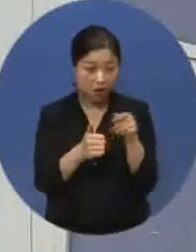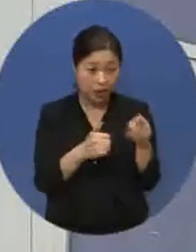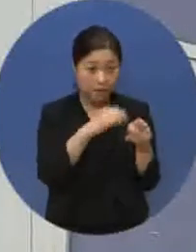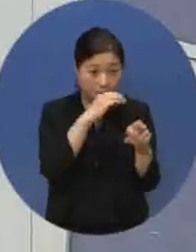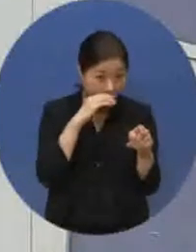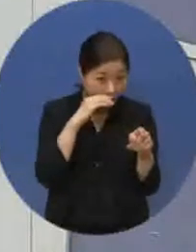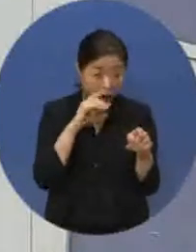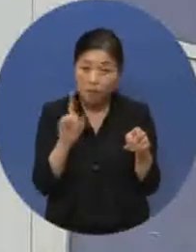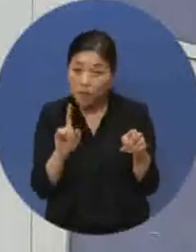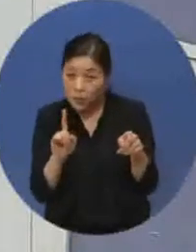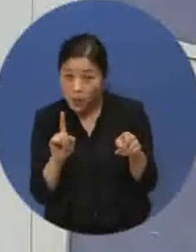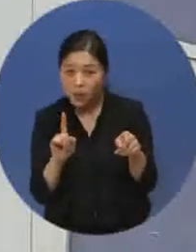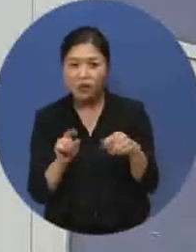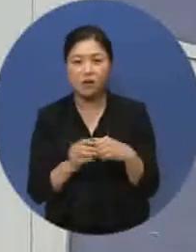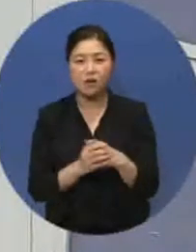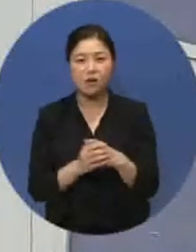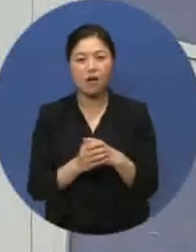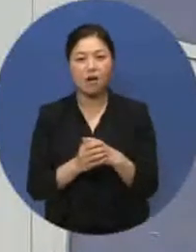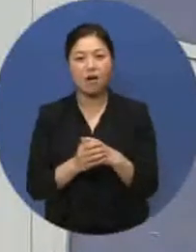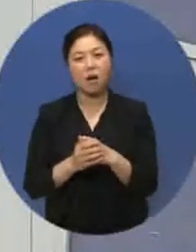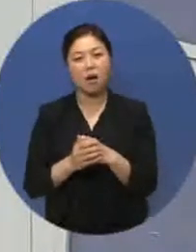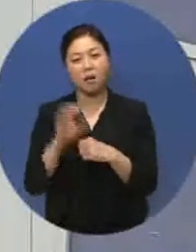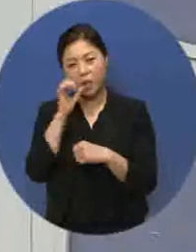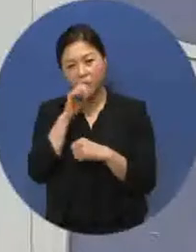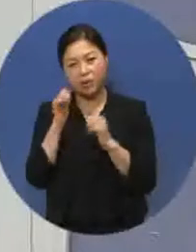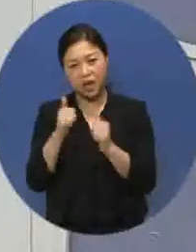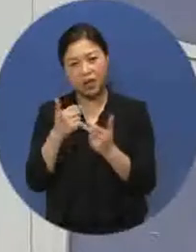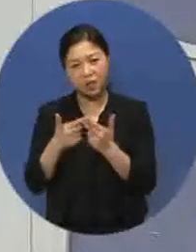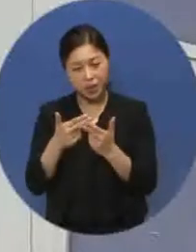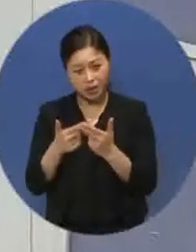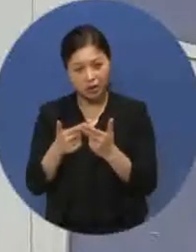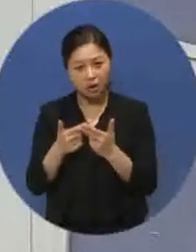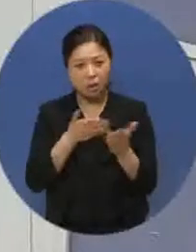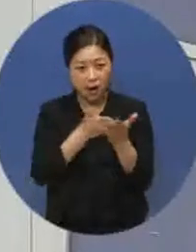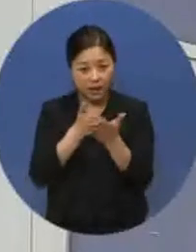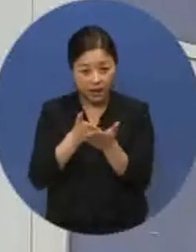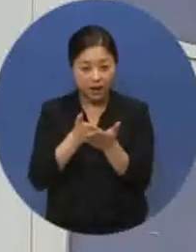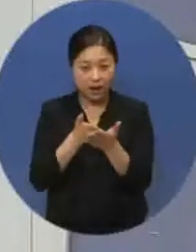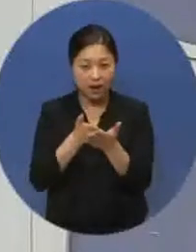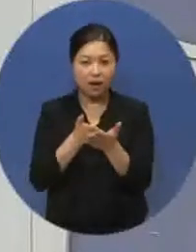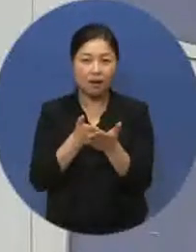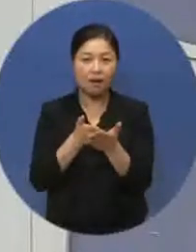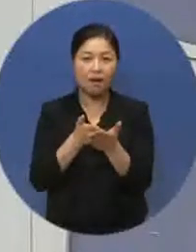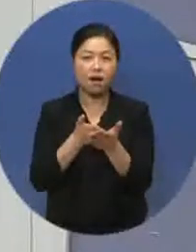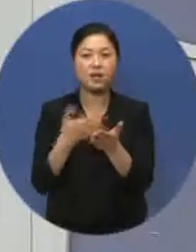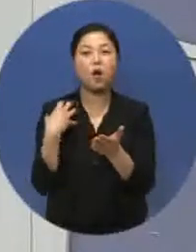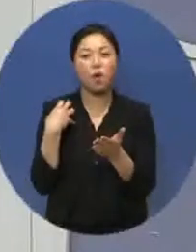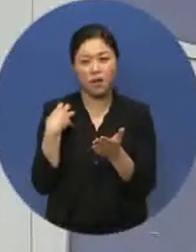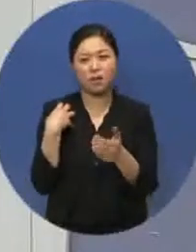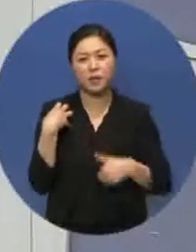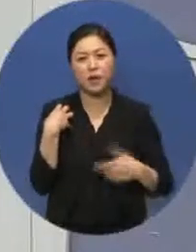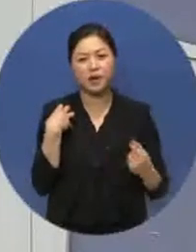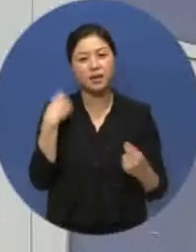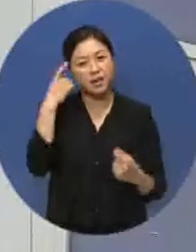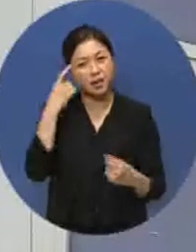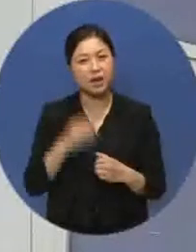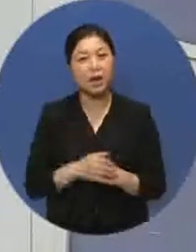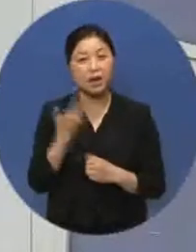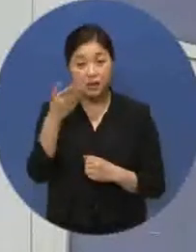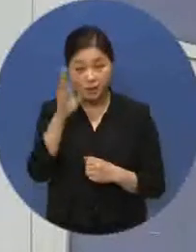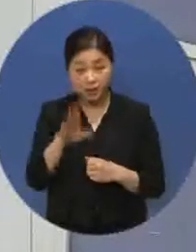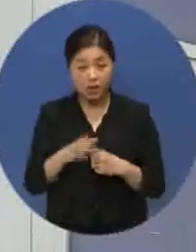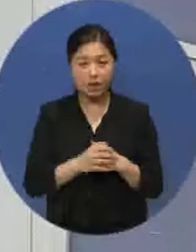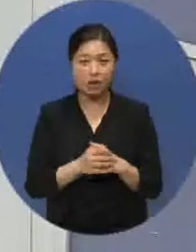쪽인지를 변호사협회에서 그 길을 제시하는 것이 역할이다라는 생각을 가지고는 있습니다. 그러나 우리 사회가